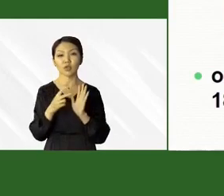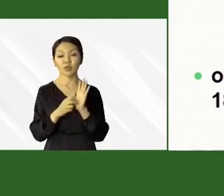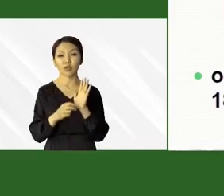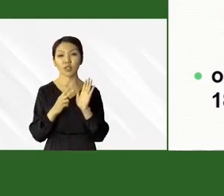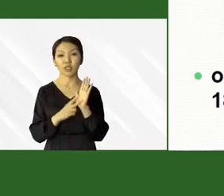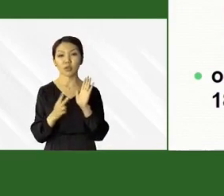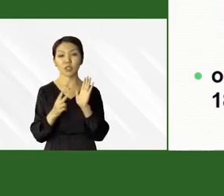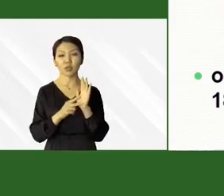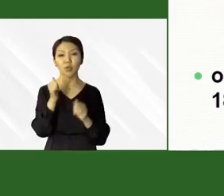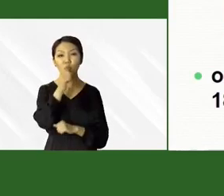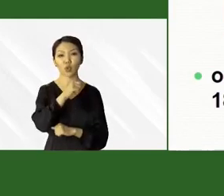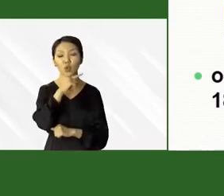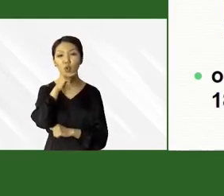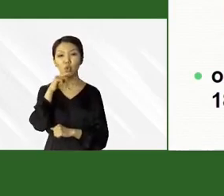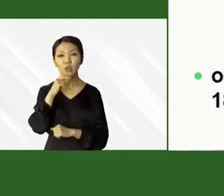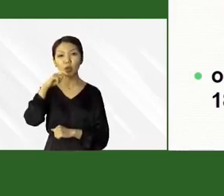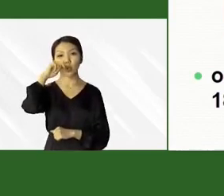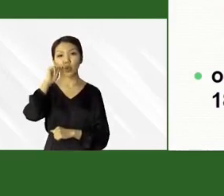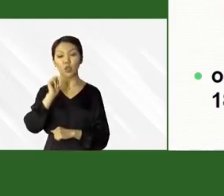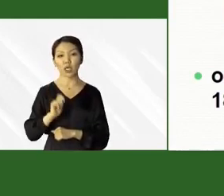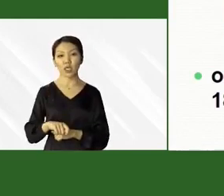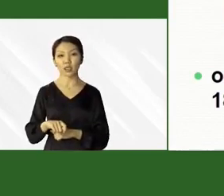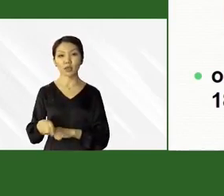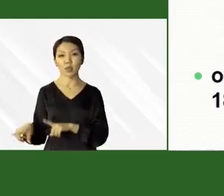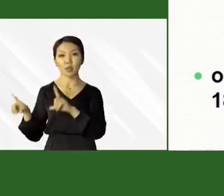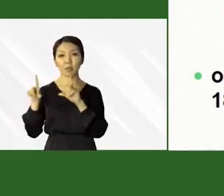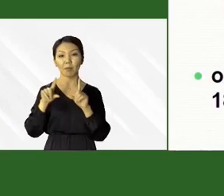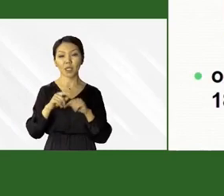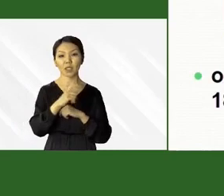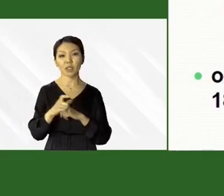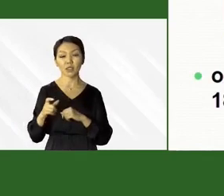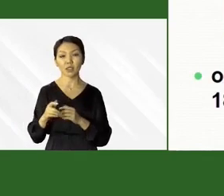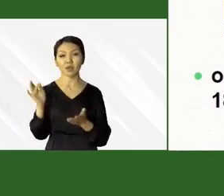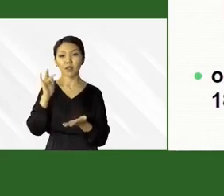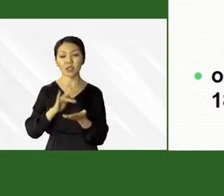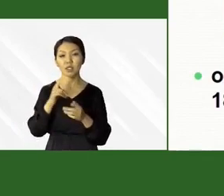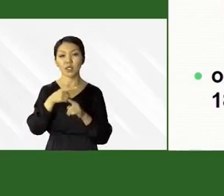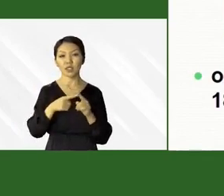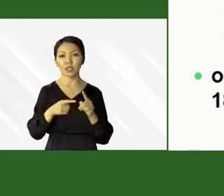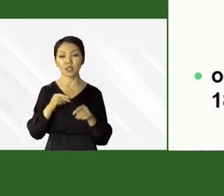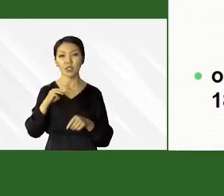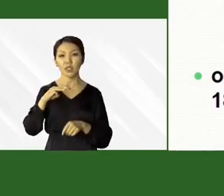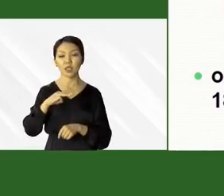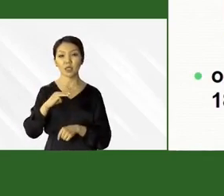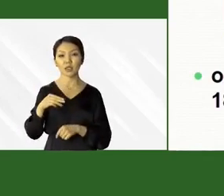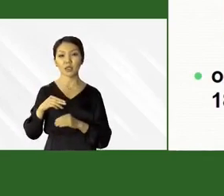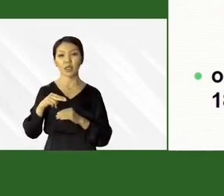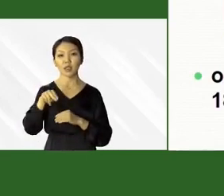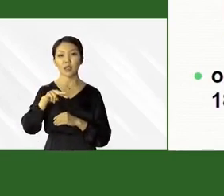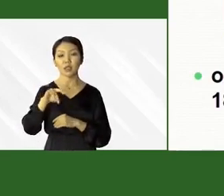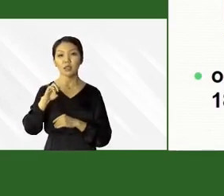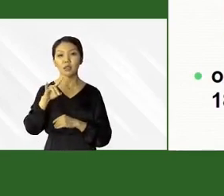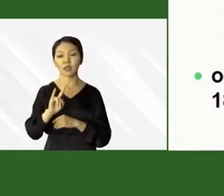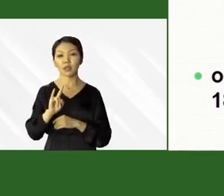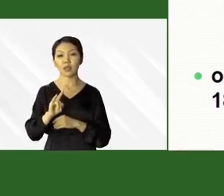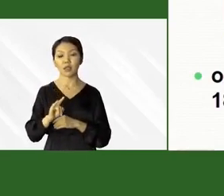1877 году русскими и украинскими переселенцами в центральной части Таласской долины на левом берегу реки